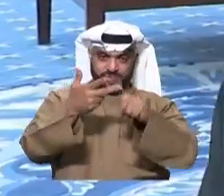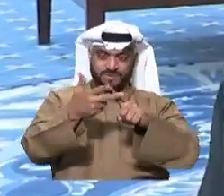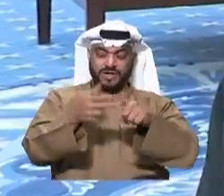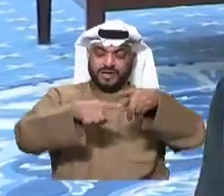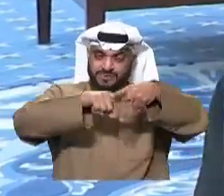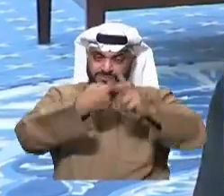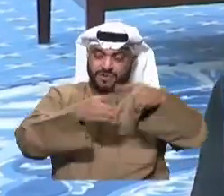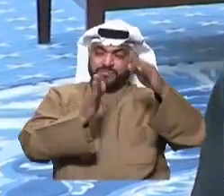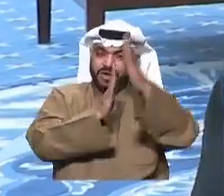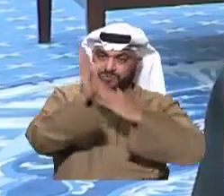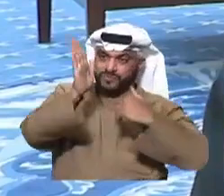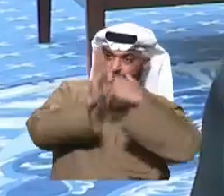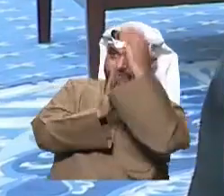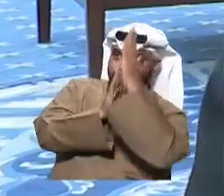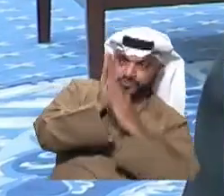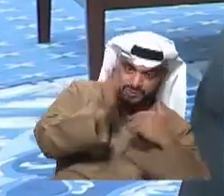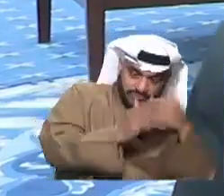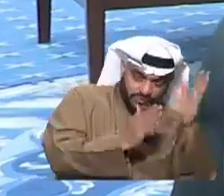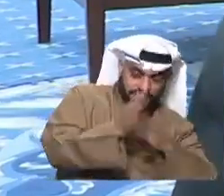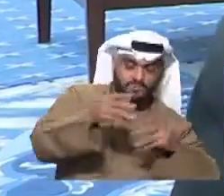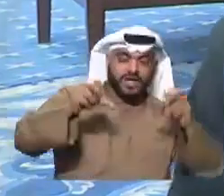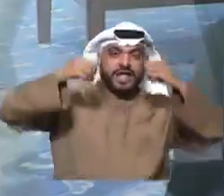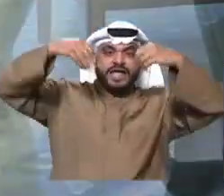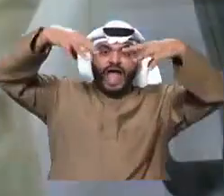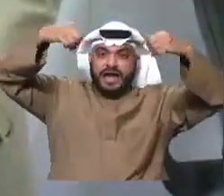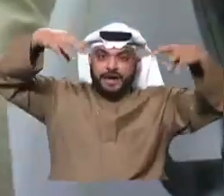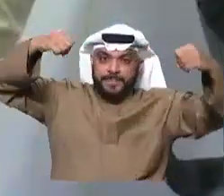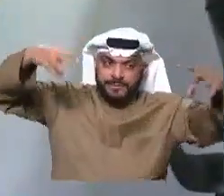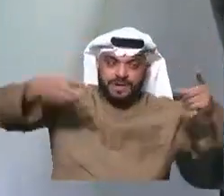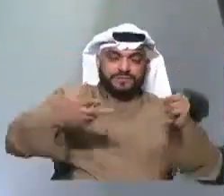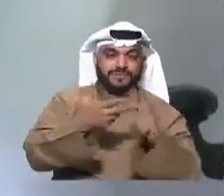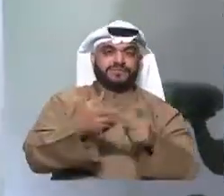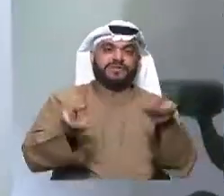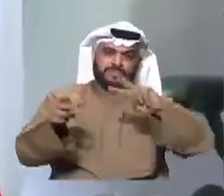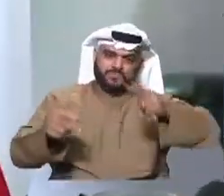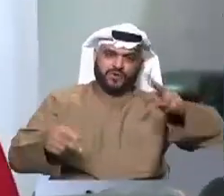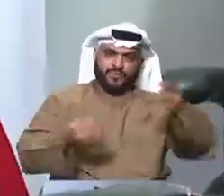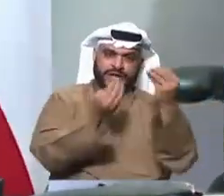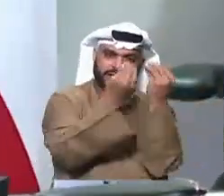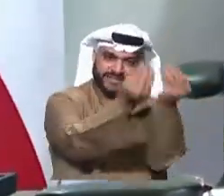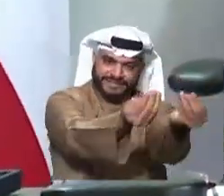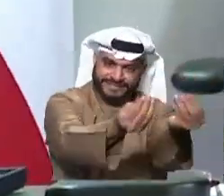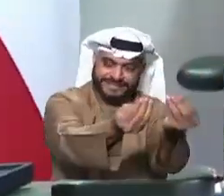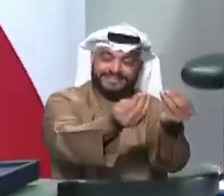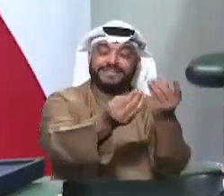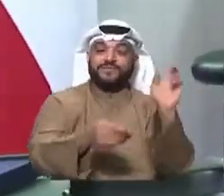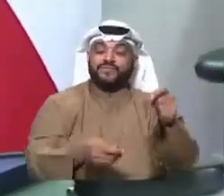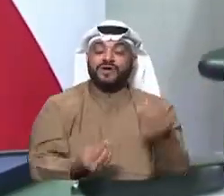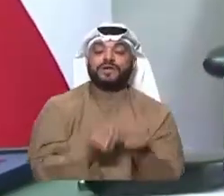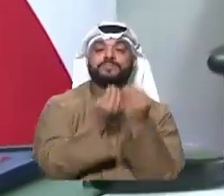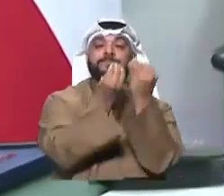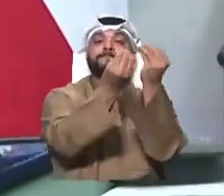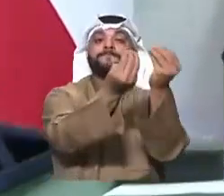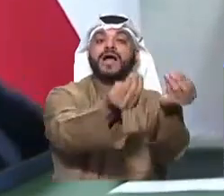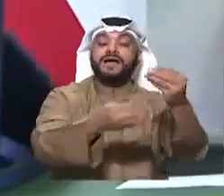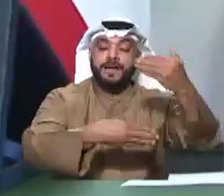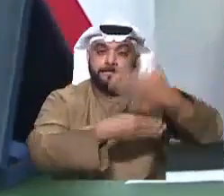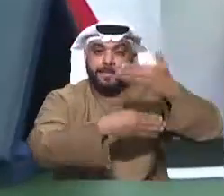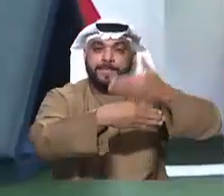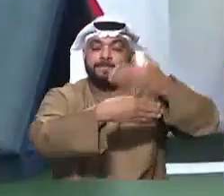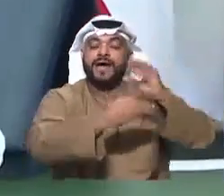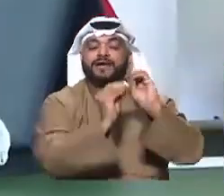صيانة المباني التحتية والمأوى للمجتمع المضيف. سيوفر المشروع أيضا التزويد بمواد البناء